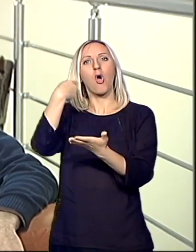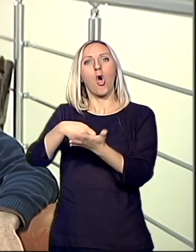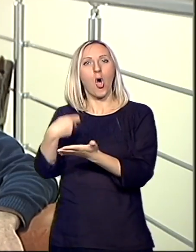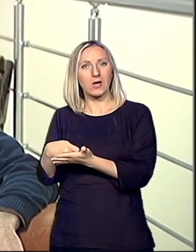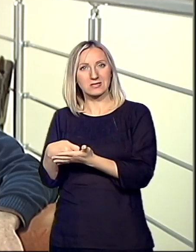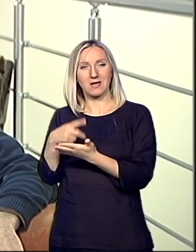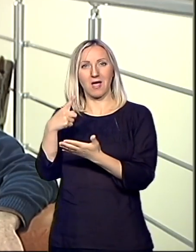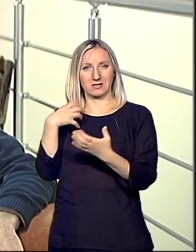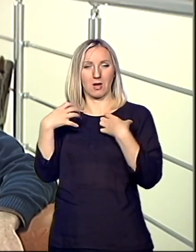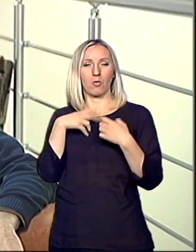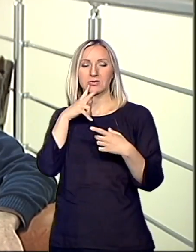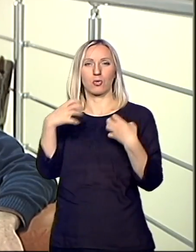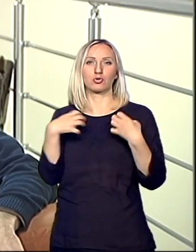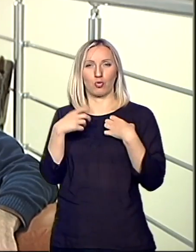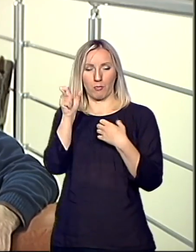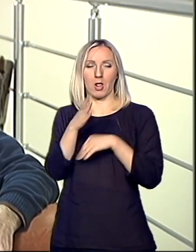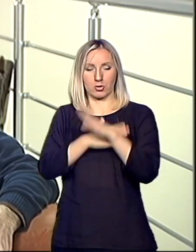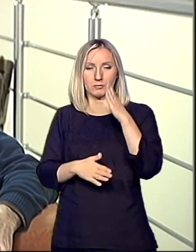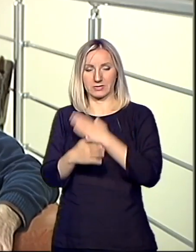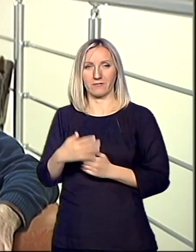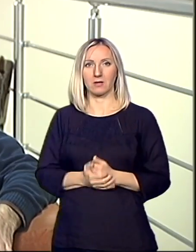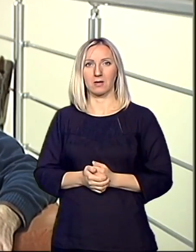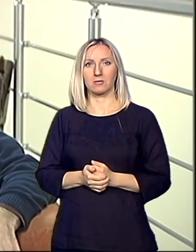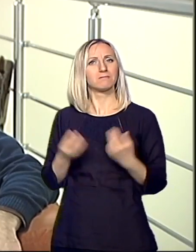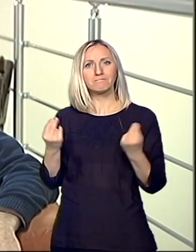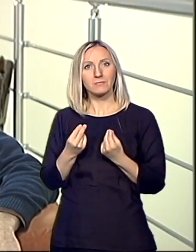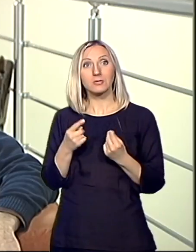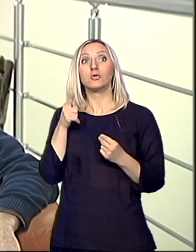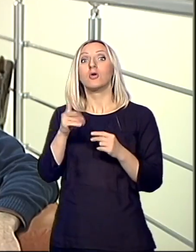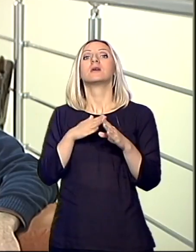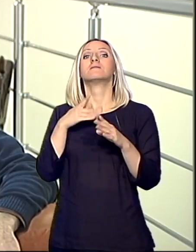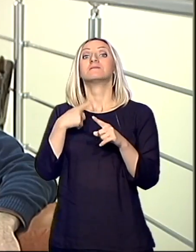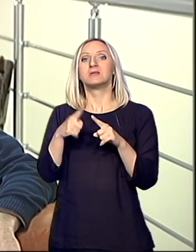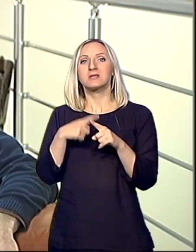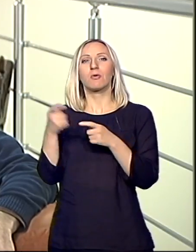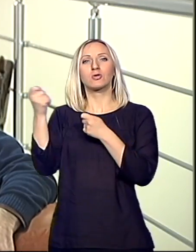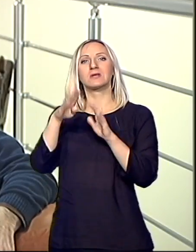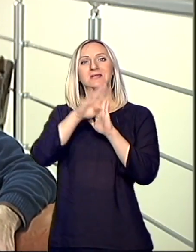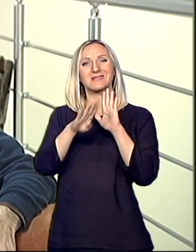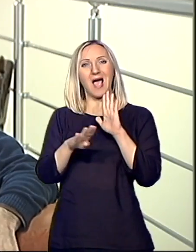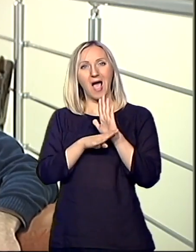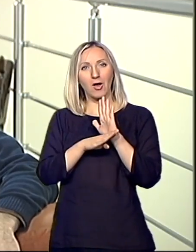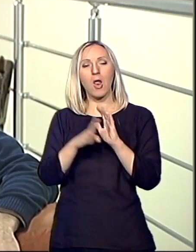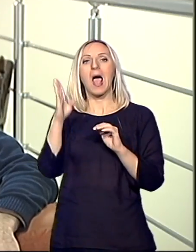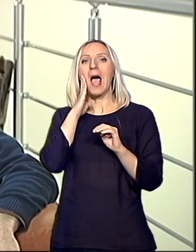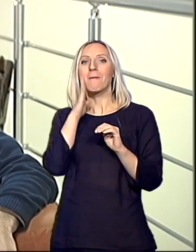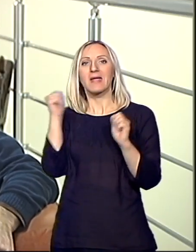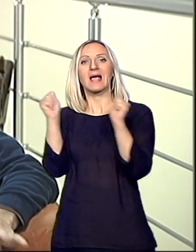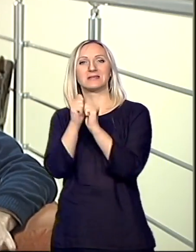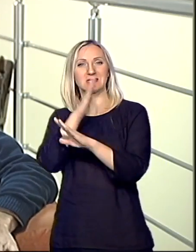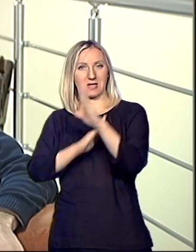likove invalidnosti. Međutim, to je naravno posljedica donošenja zakona Americans with Disability Act, koji je